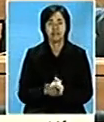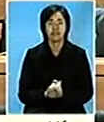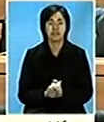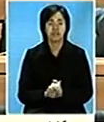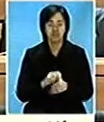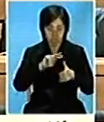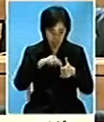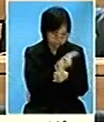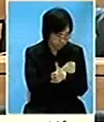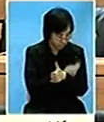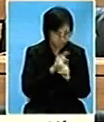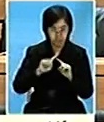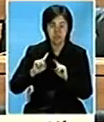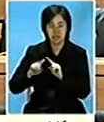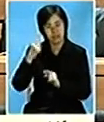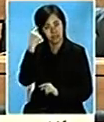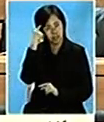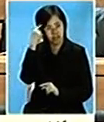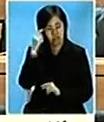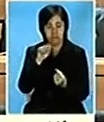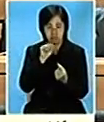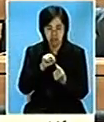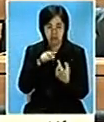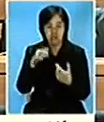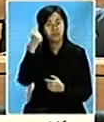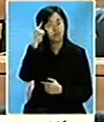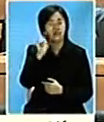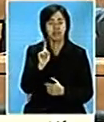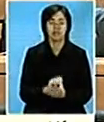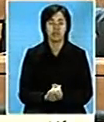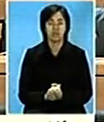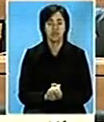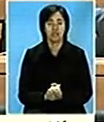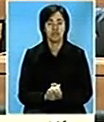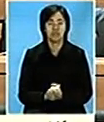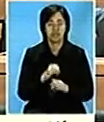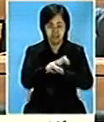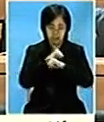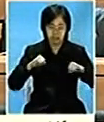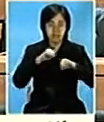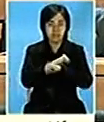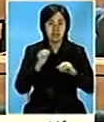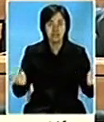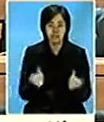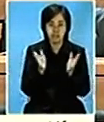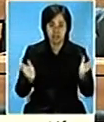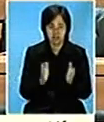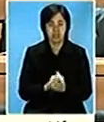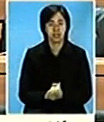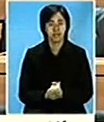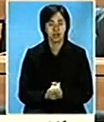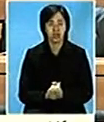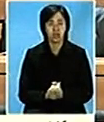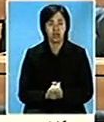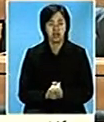ไปรักษาต่างๆคิดแล้วคุ้มหรือไม่คุ้มกับท่านที่ให้เขาไปออกกำลังกายให้เขามีความรู้สึกว่าเขามีท